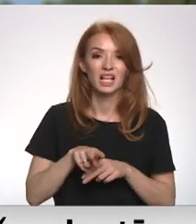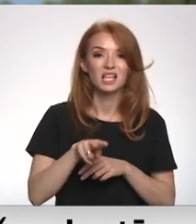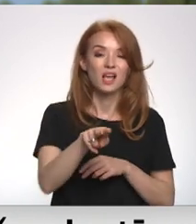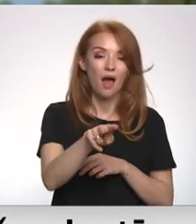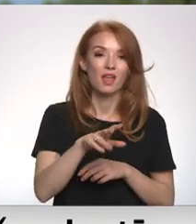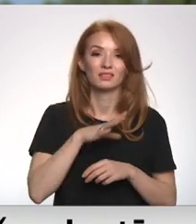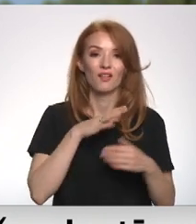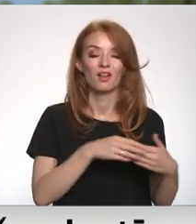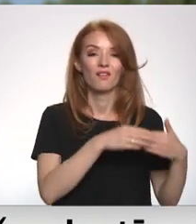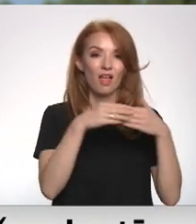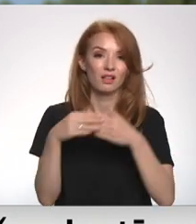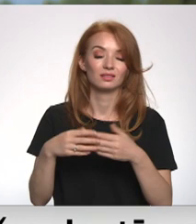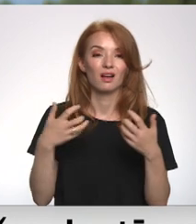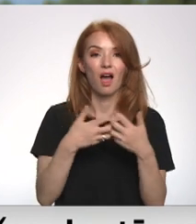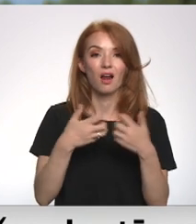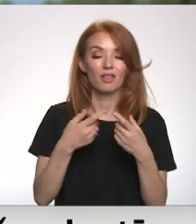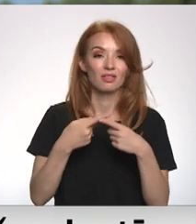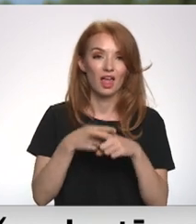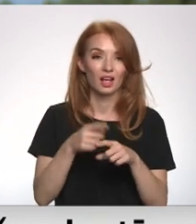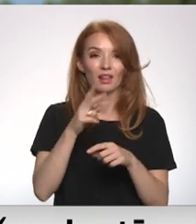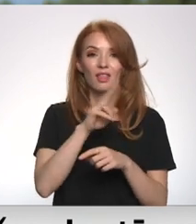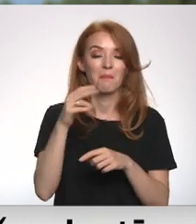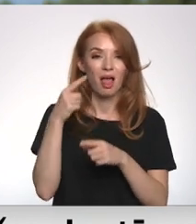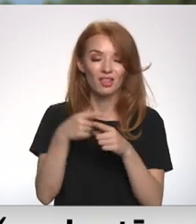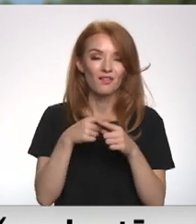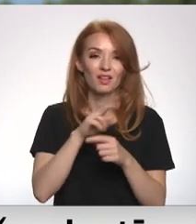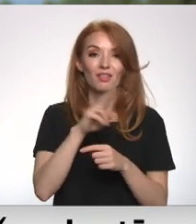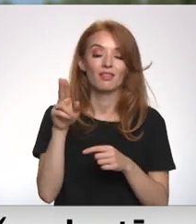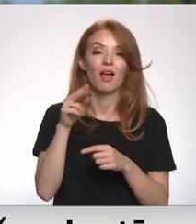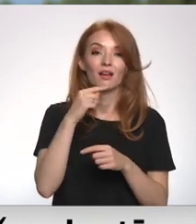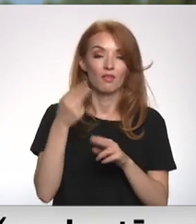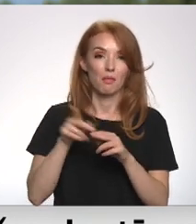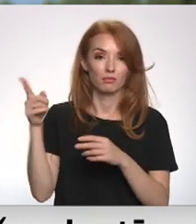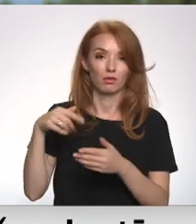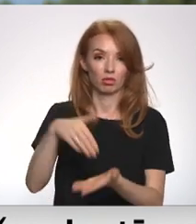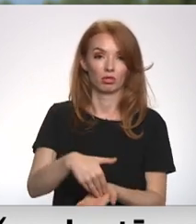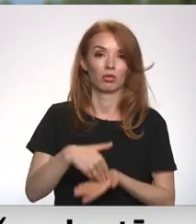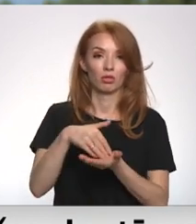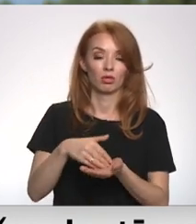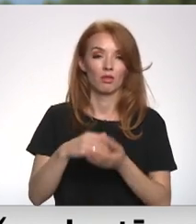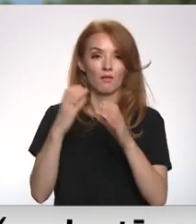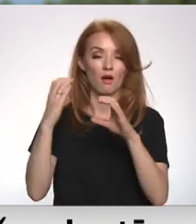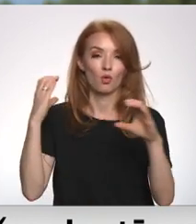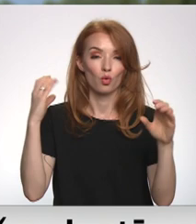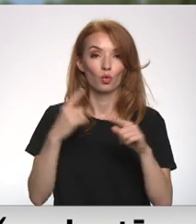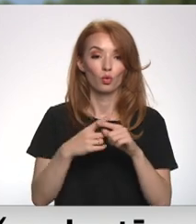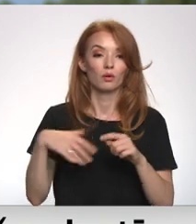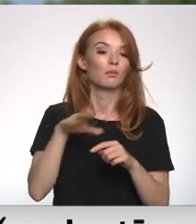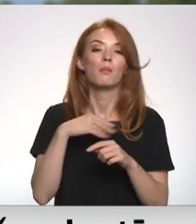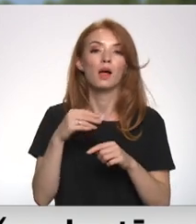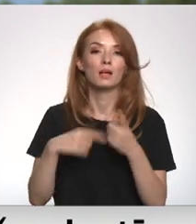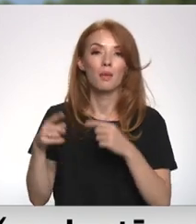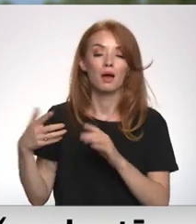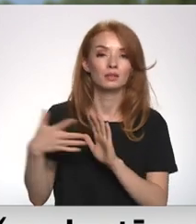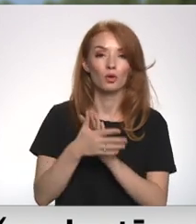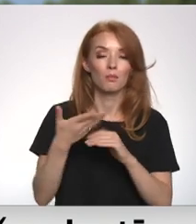kara tehniku ievest pie jums, ne no Krievijas, ne no Baltkrievijas puses, rezultātā vagoni ir palikuši tie. Mēs jūs arī savu Baltkrievēju vairāk dabūt